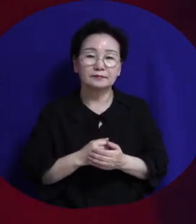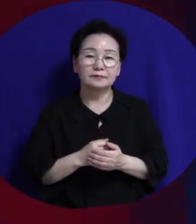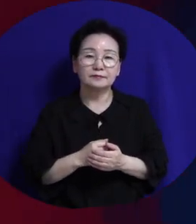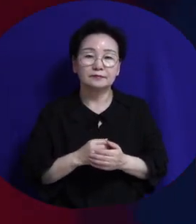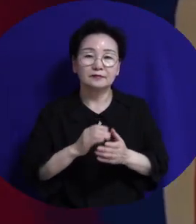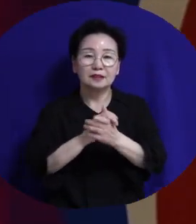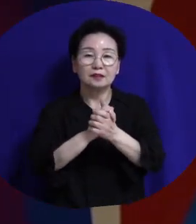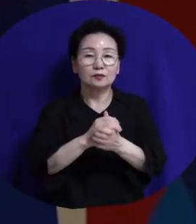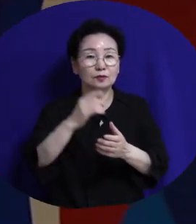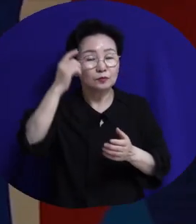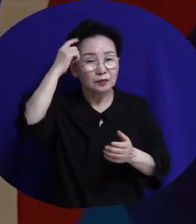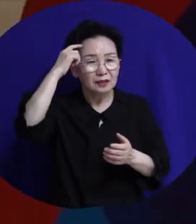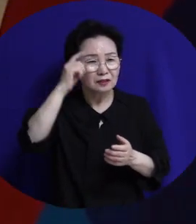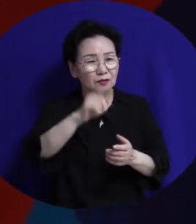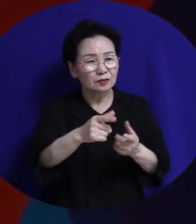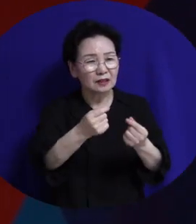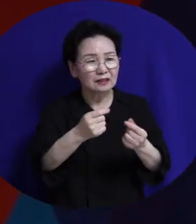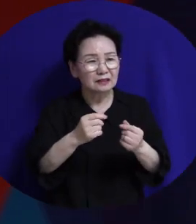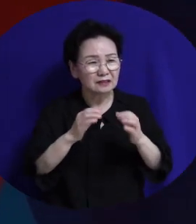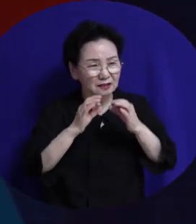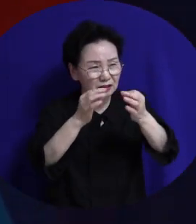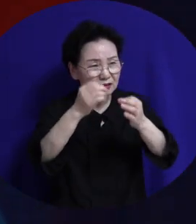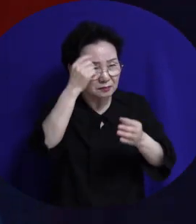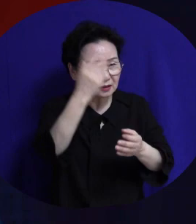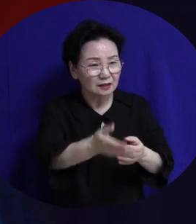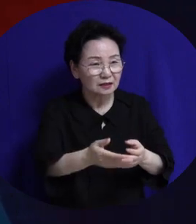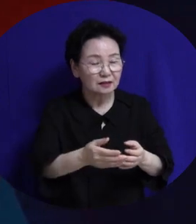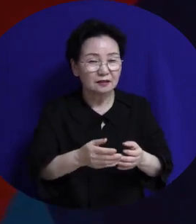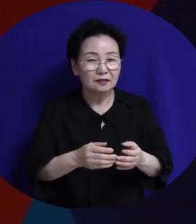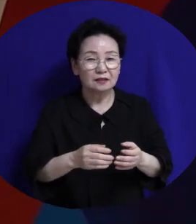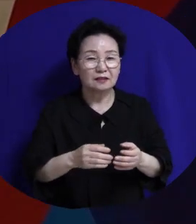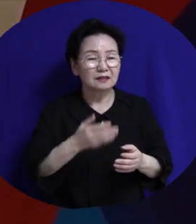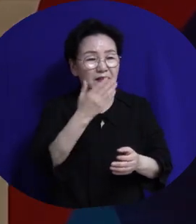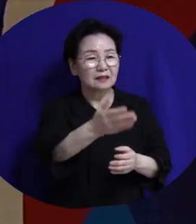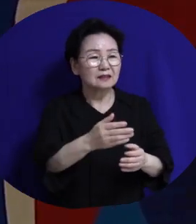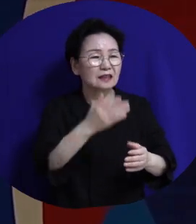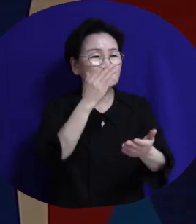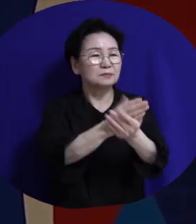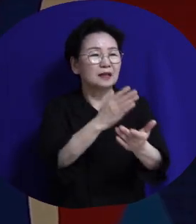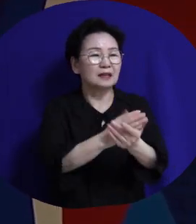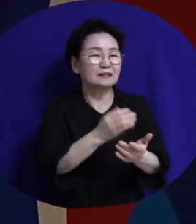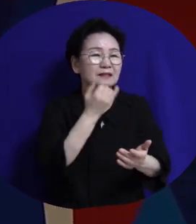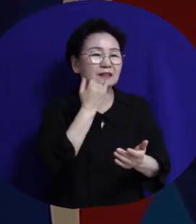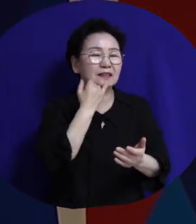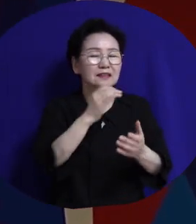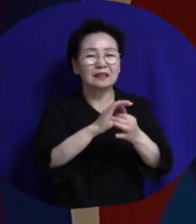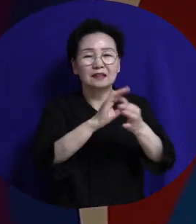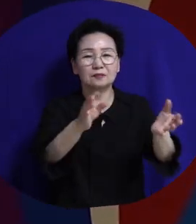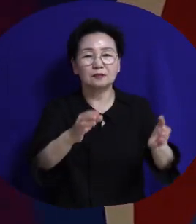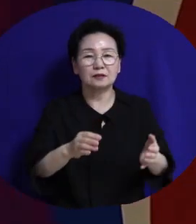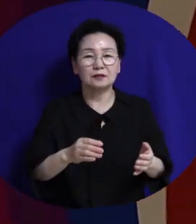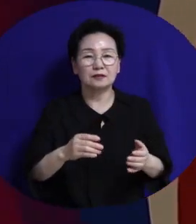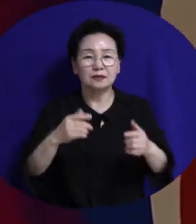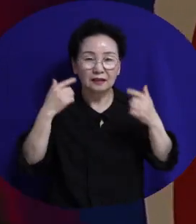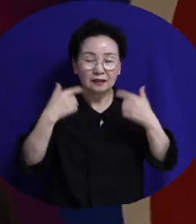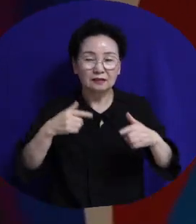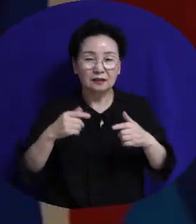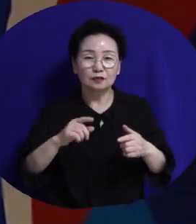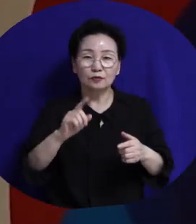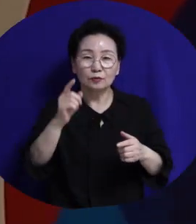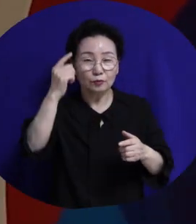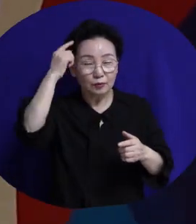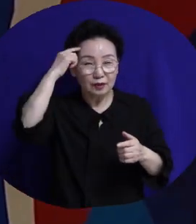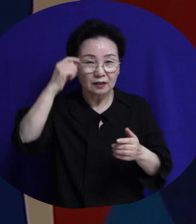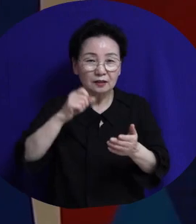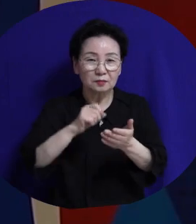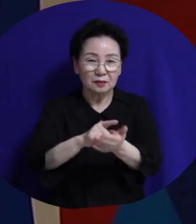기도 뭐 하는데 저렇게 안 해도 괜찮아요. 당신의 의지를 초월할 수 없으니까. 날마다 뭐 하는데 공차한 거 계속 차는